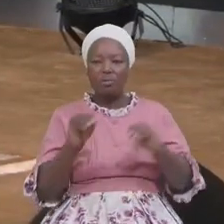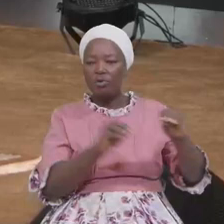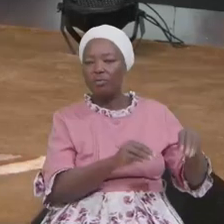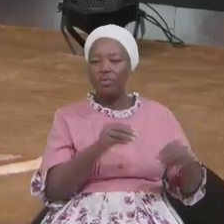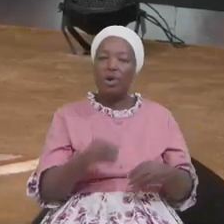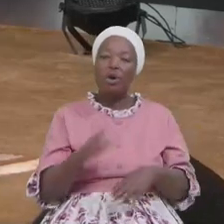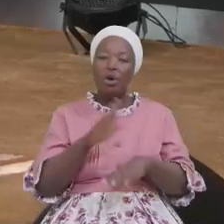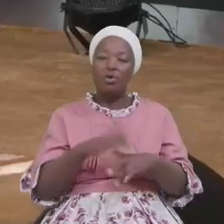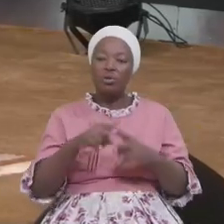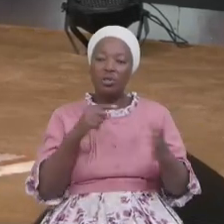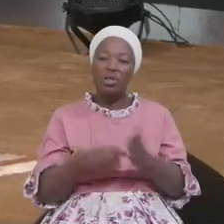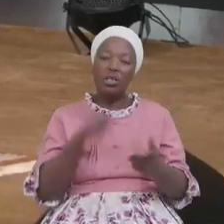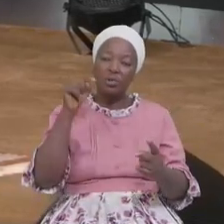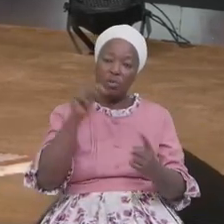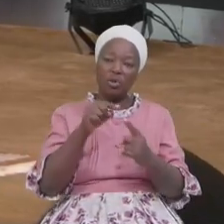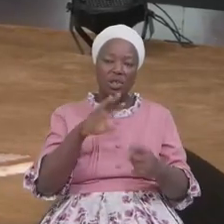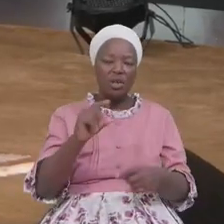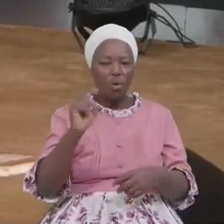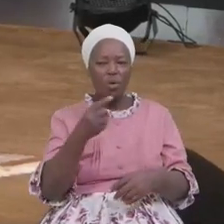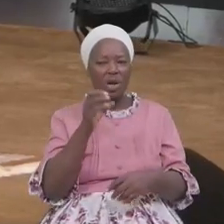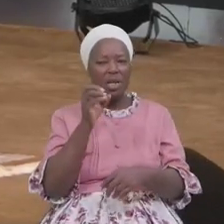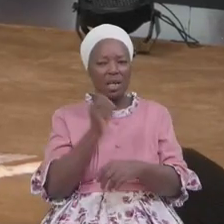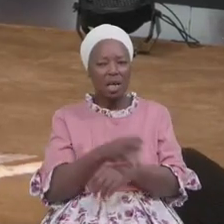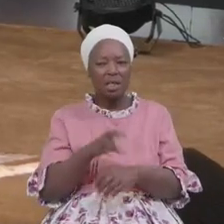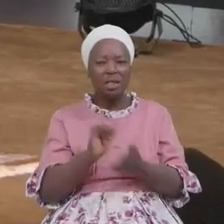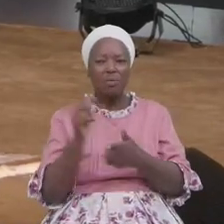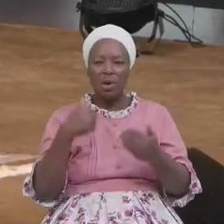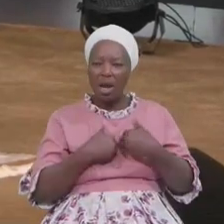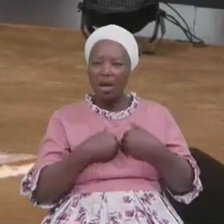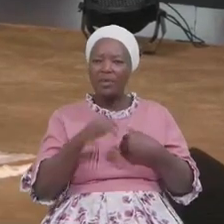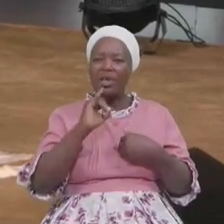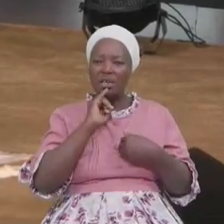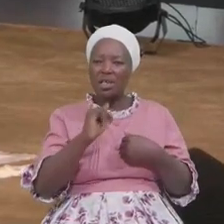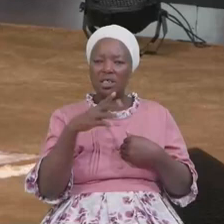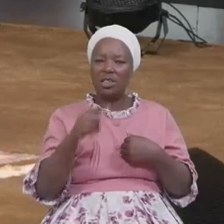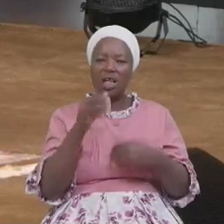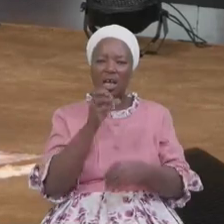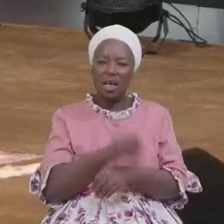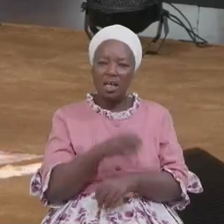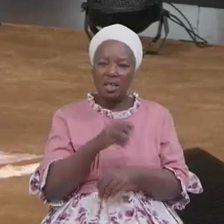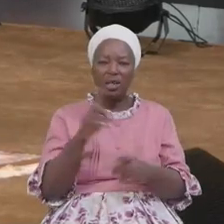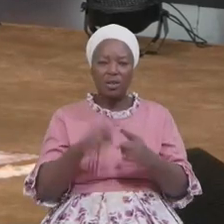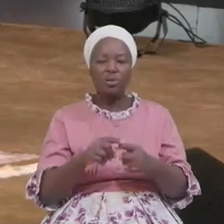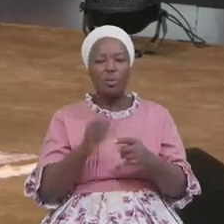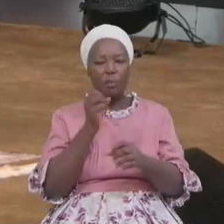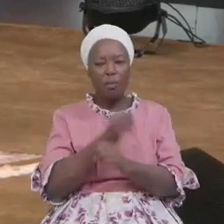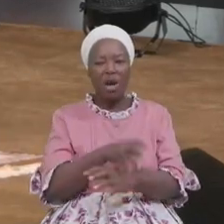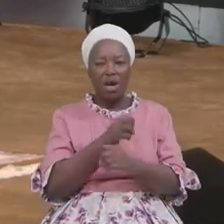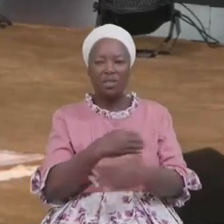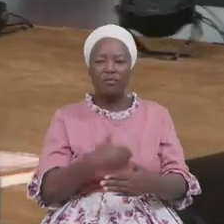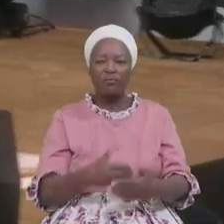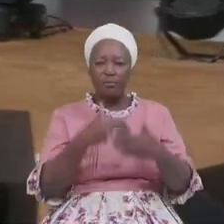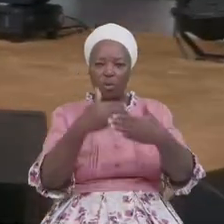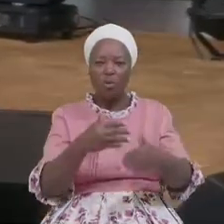niveau. Le seul conseil que nous avons, c'est le conseil d'avancer, d'aller de l'avant.